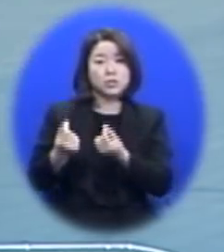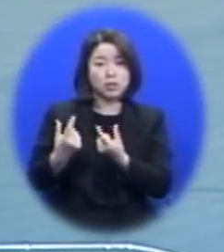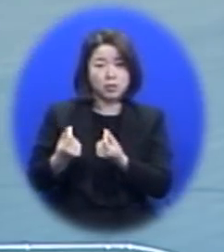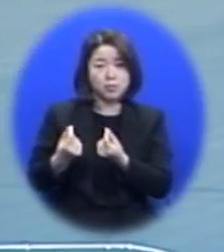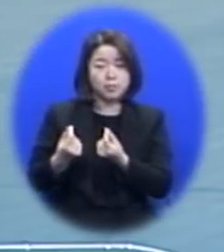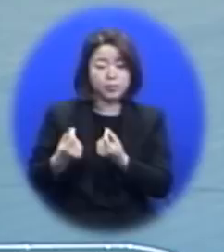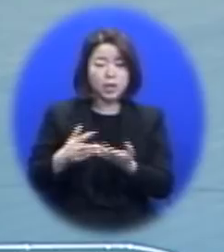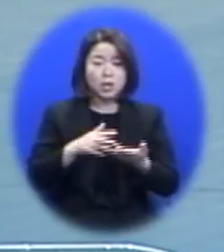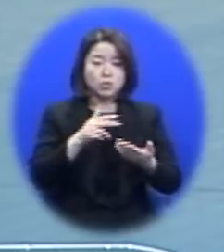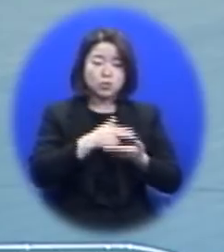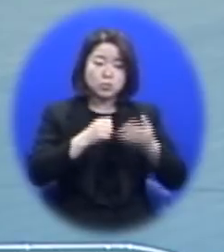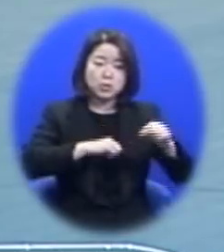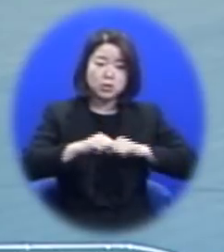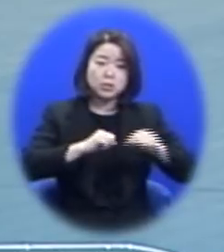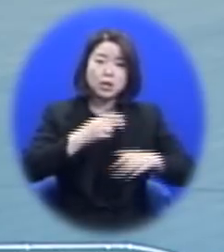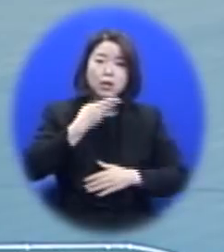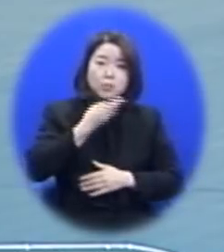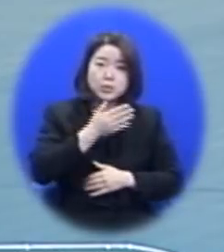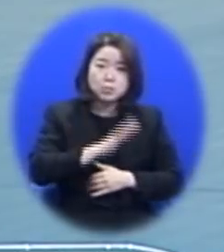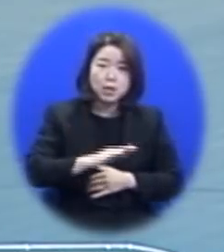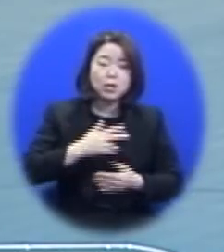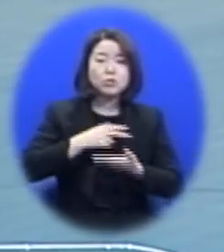역사하지 않는데도 주님이 역사하는 것처럼,